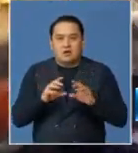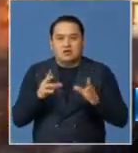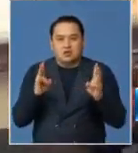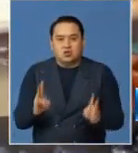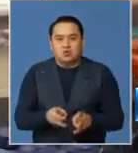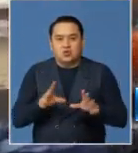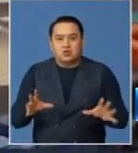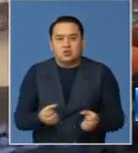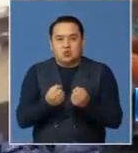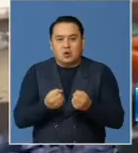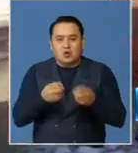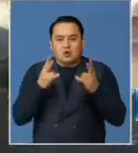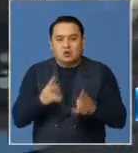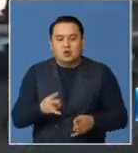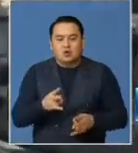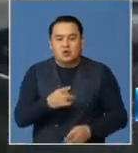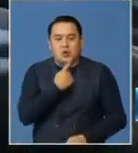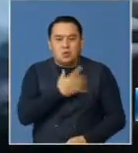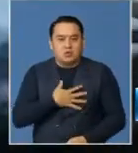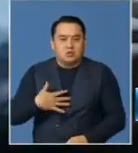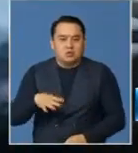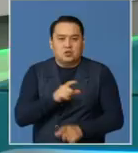по ЧС, жертв и пострадавших нет.